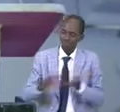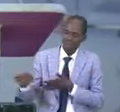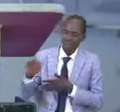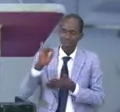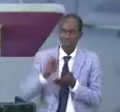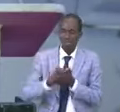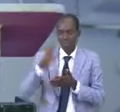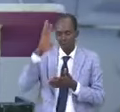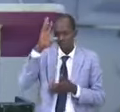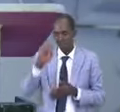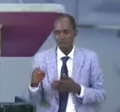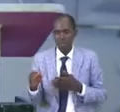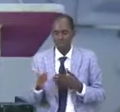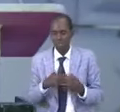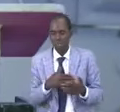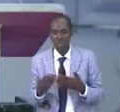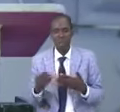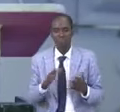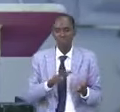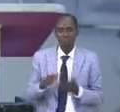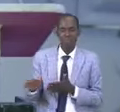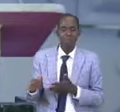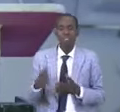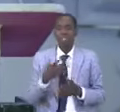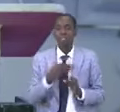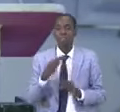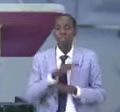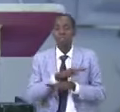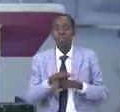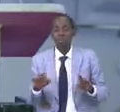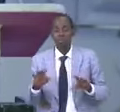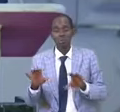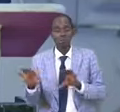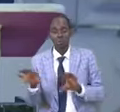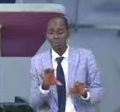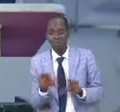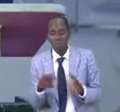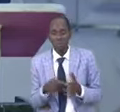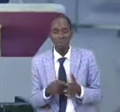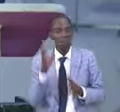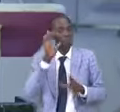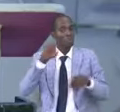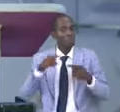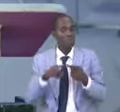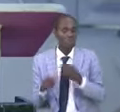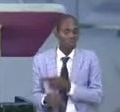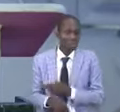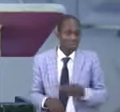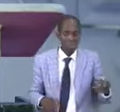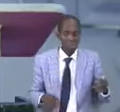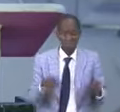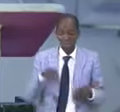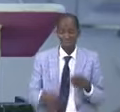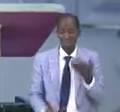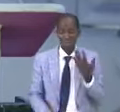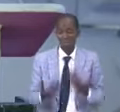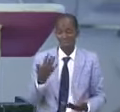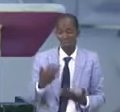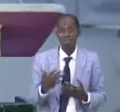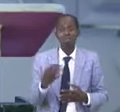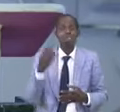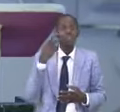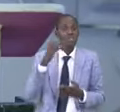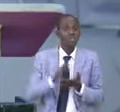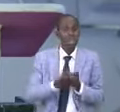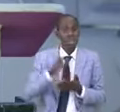le péché ils iront en enfer les adultes qui meurent dans le péché il en enfer les personnes âgées qui meurent dans le péché